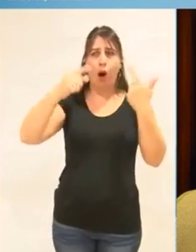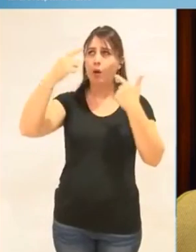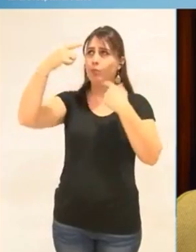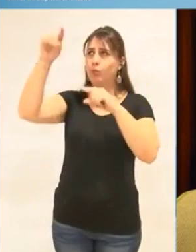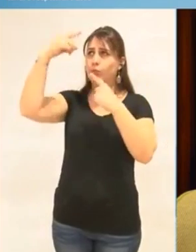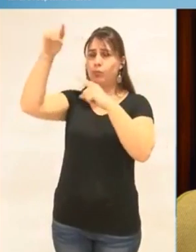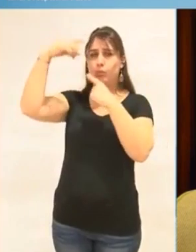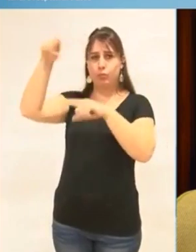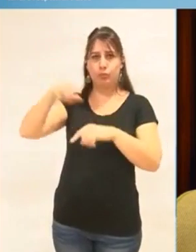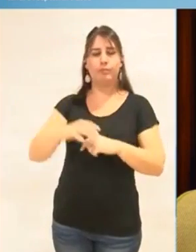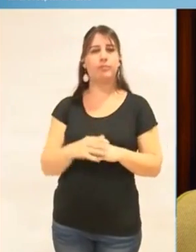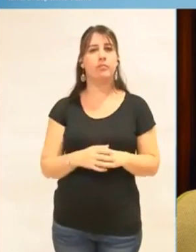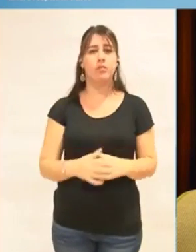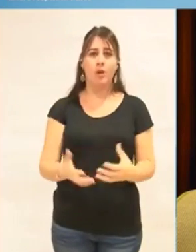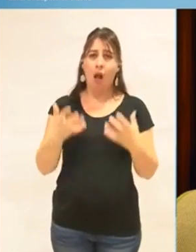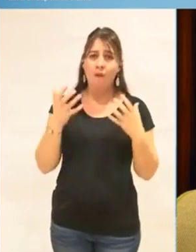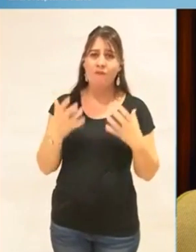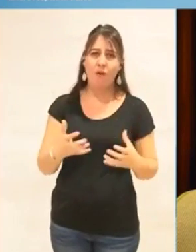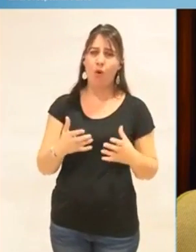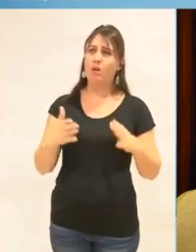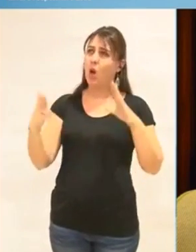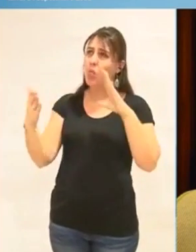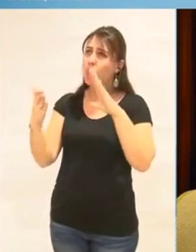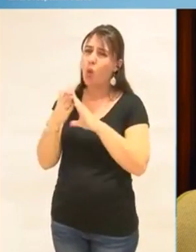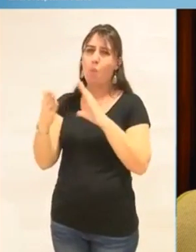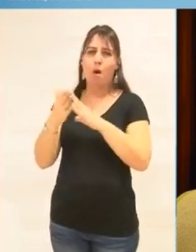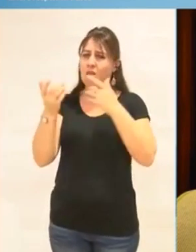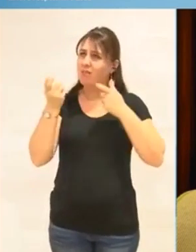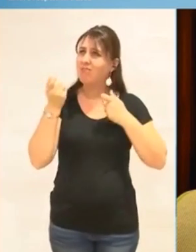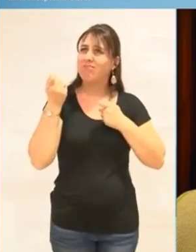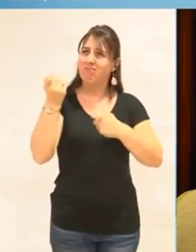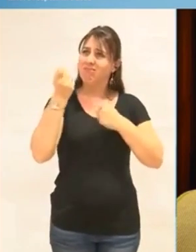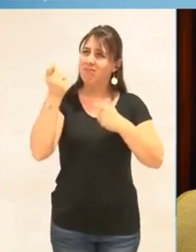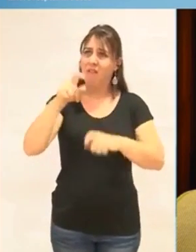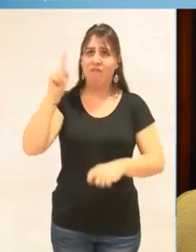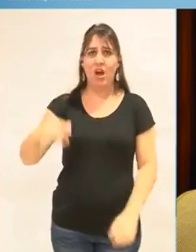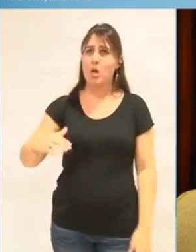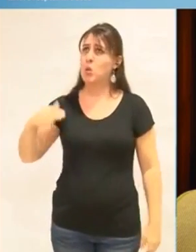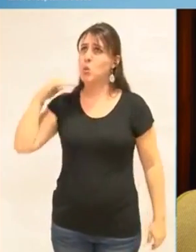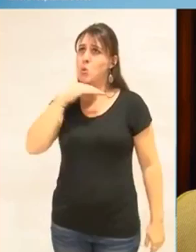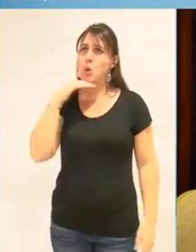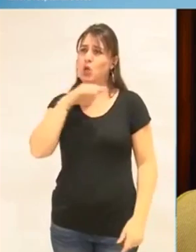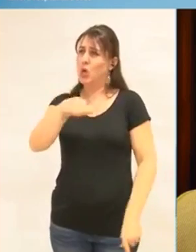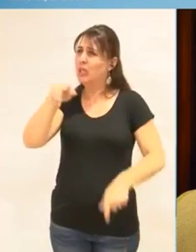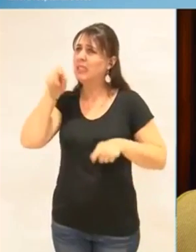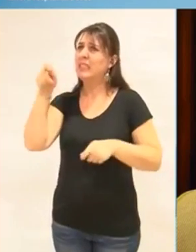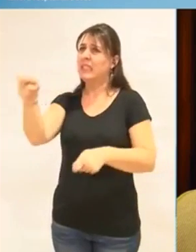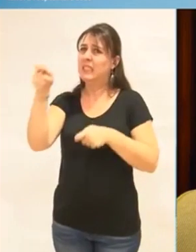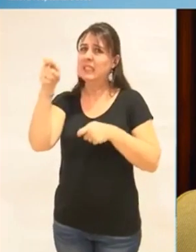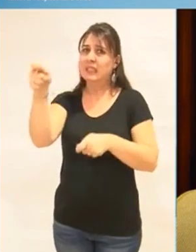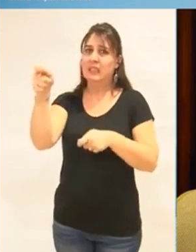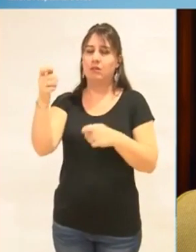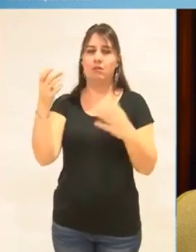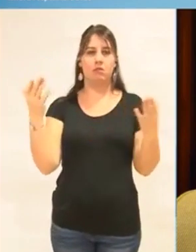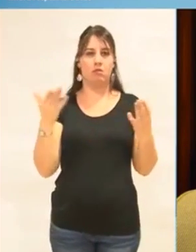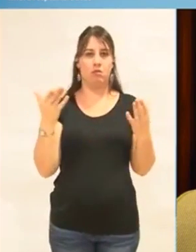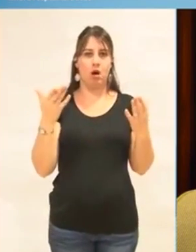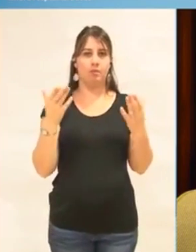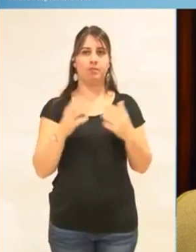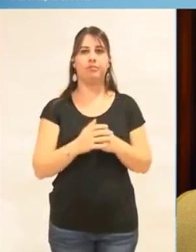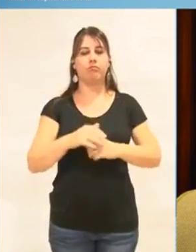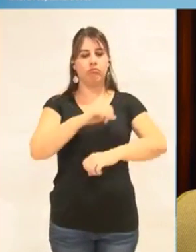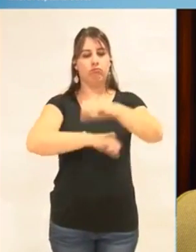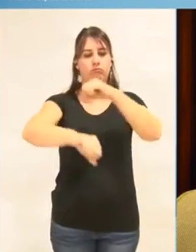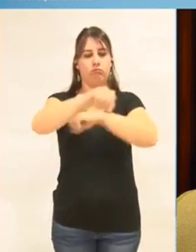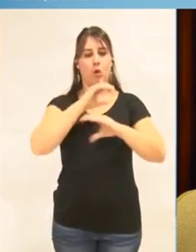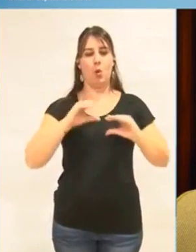Que nous souhaitons et que nous lui demandons avec insistance et un caractère d'urgence que la mise en œuvre